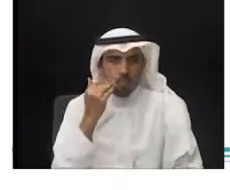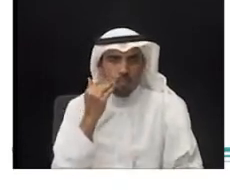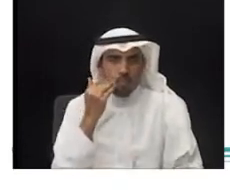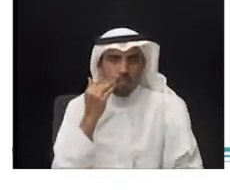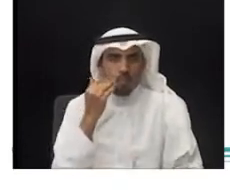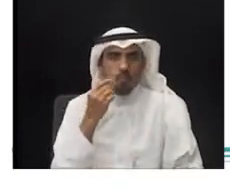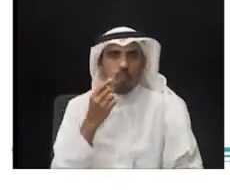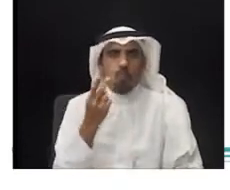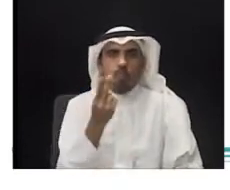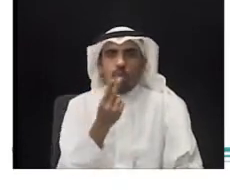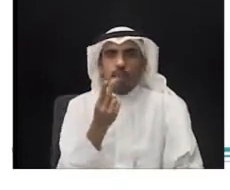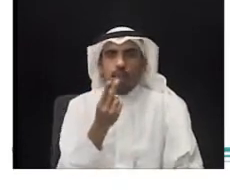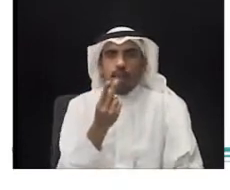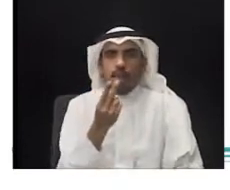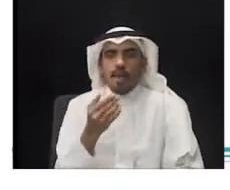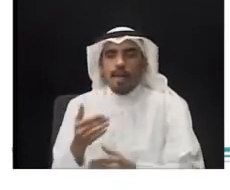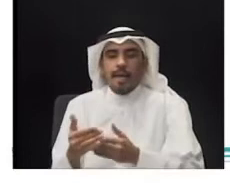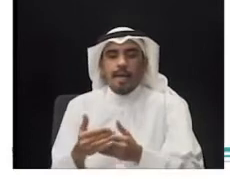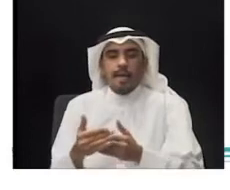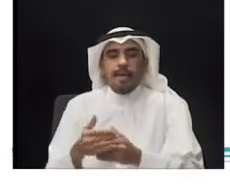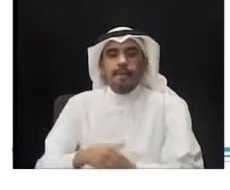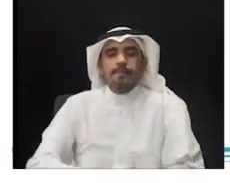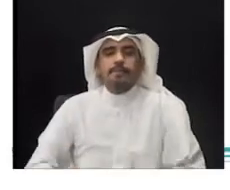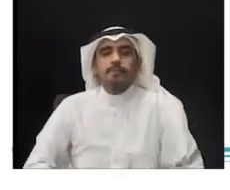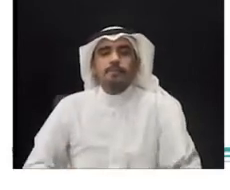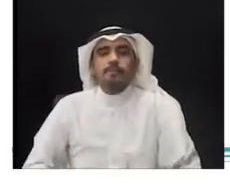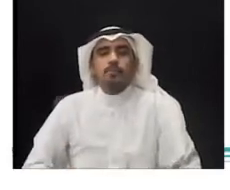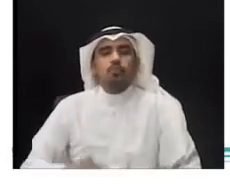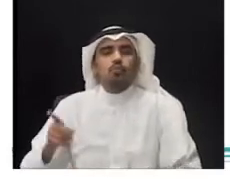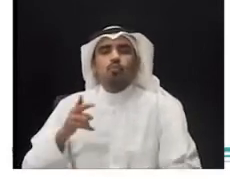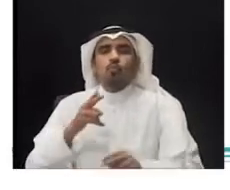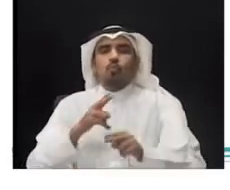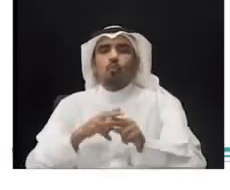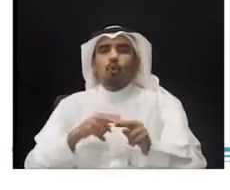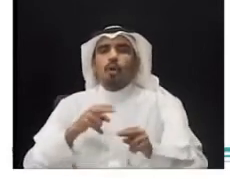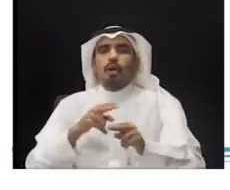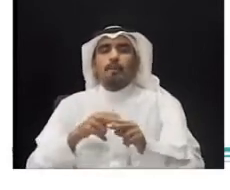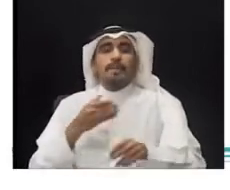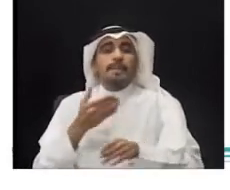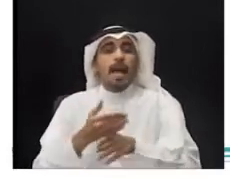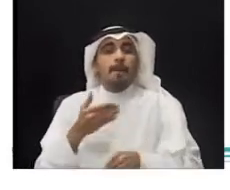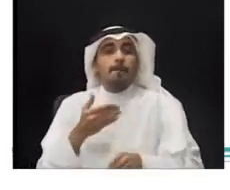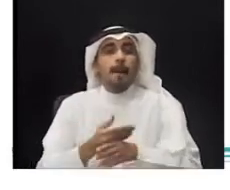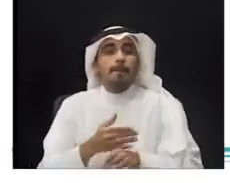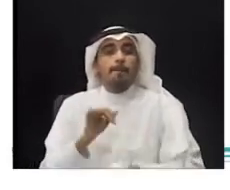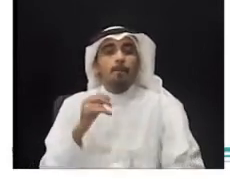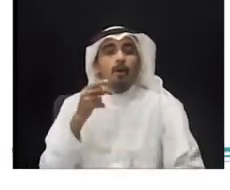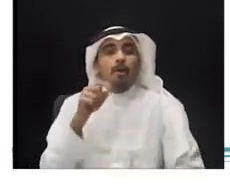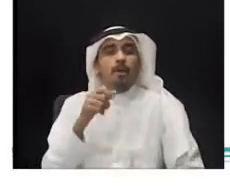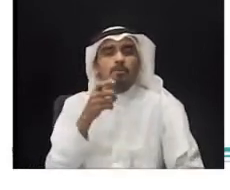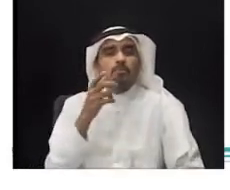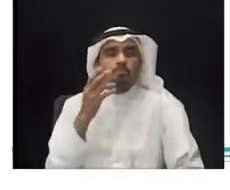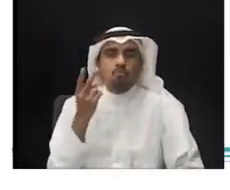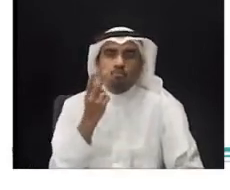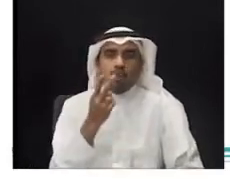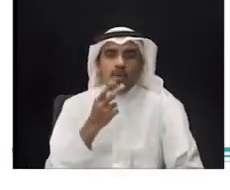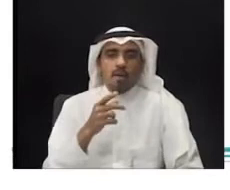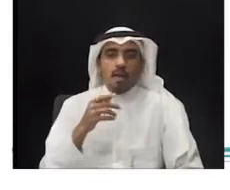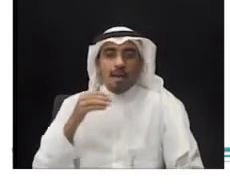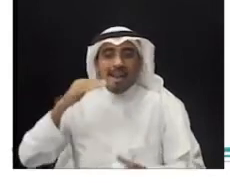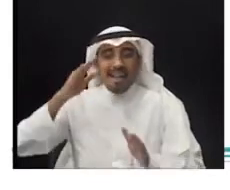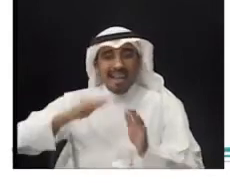المثنى وتشير إلى شيء قريب، وتأتي دائما معربة لأنها